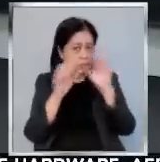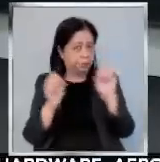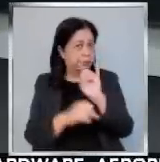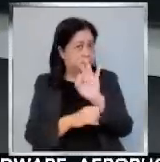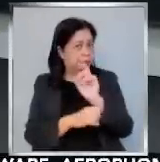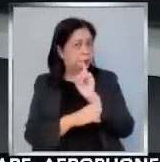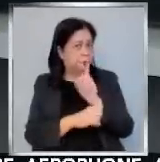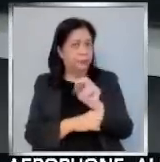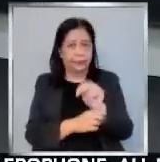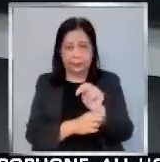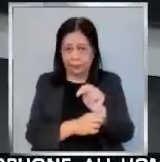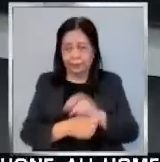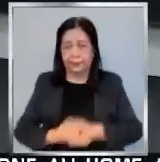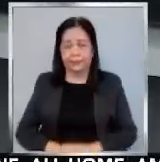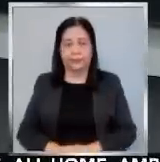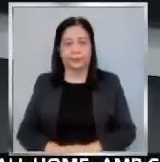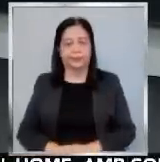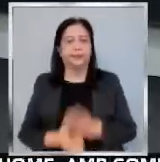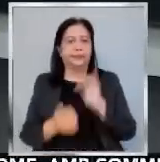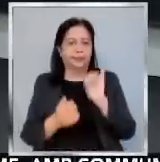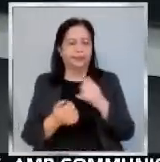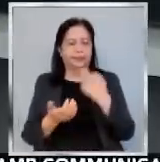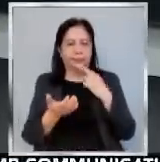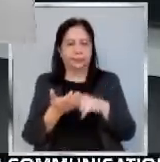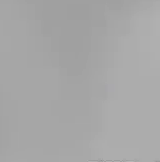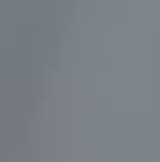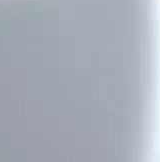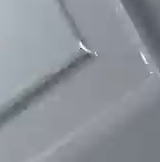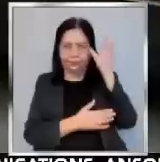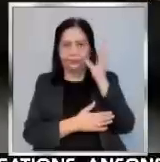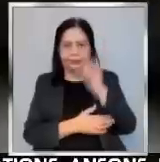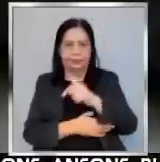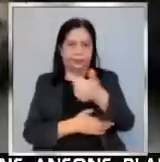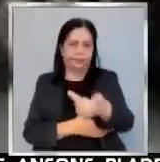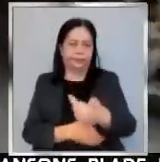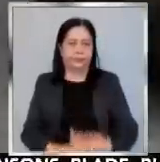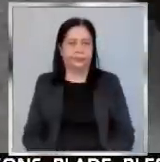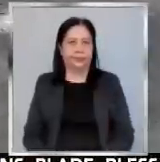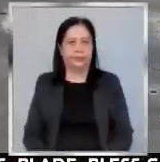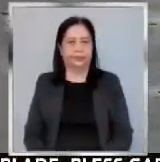talagang kinakailangan. Yan ang tinutukan ni Cedric Castillo.